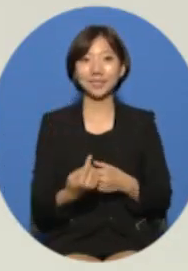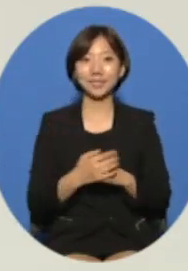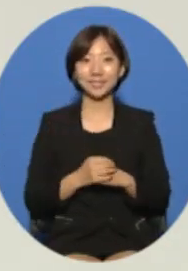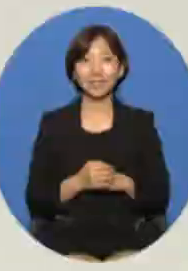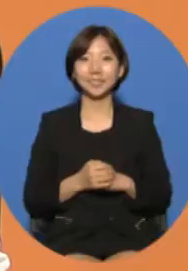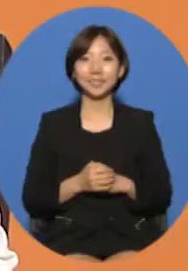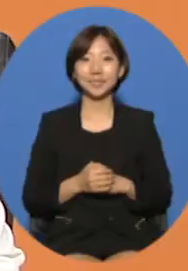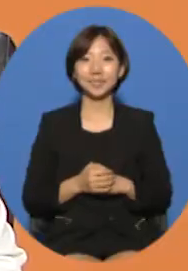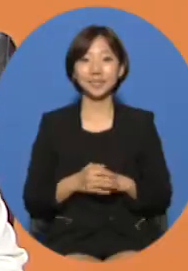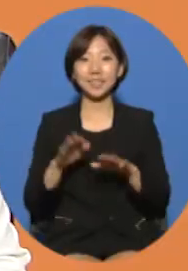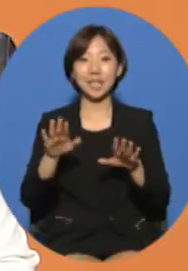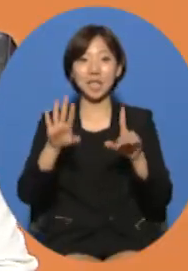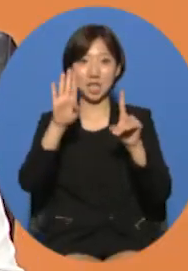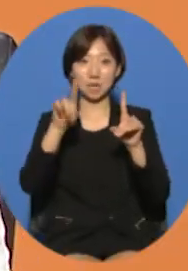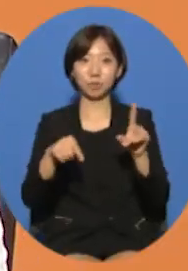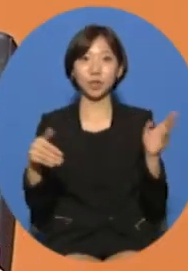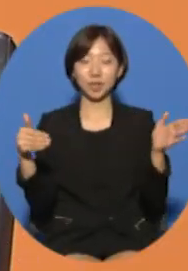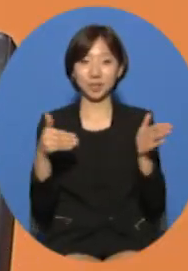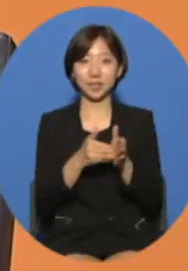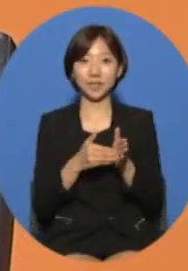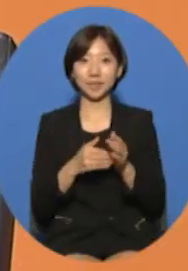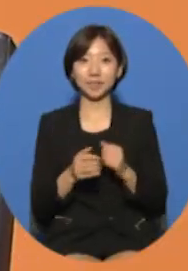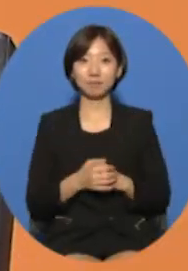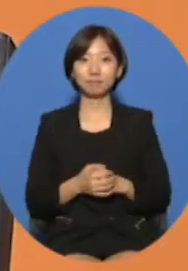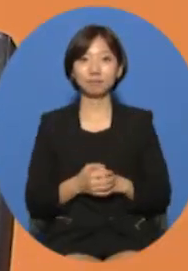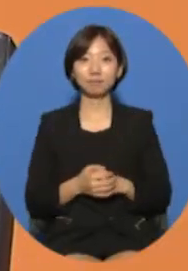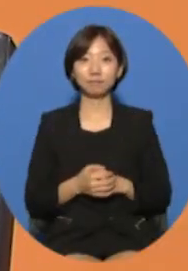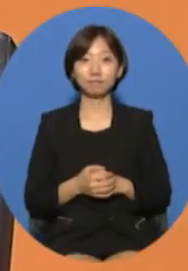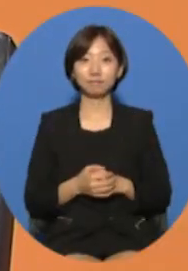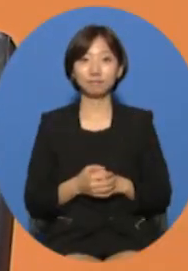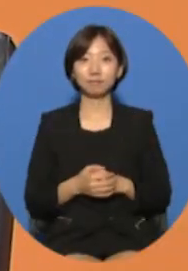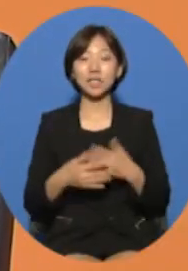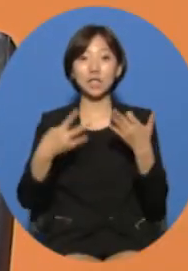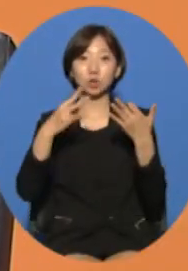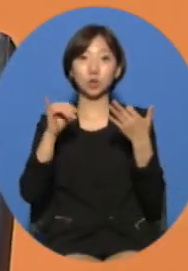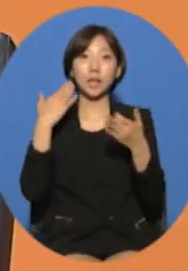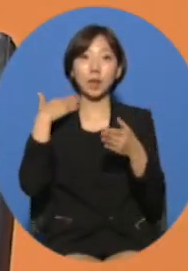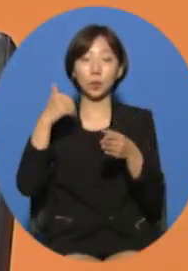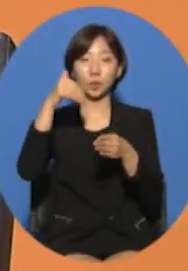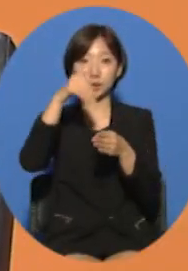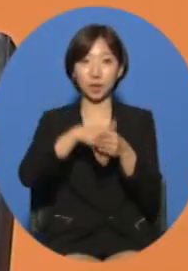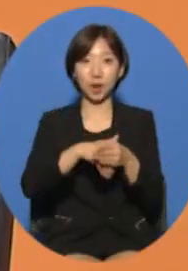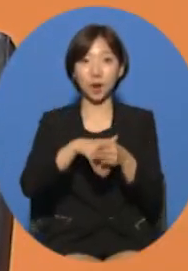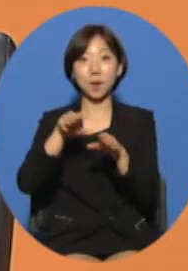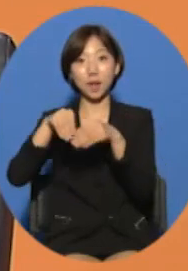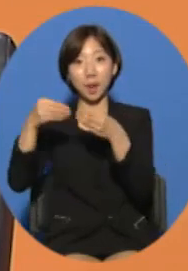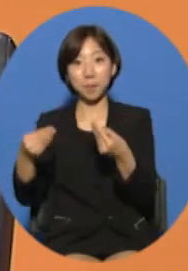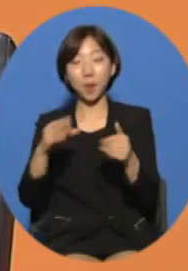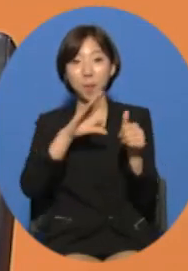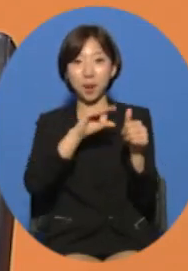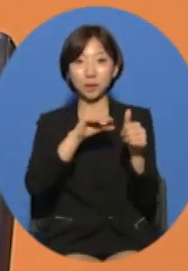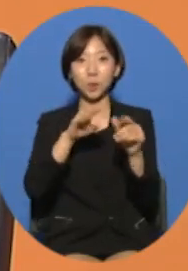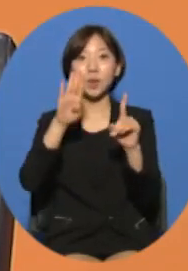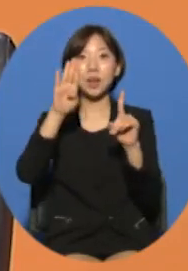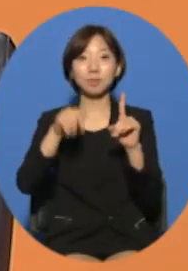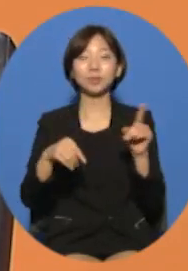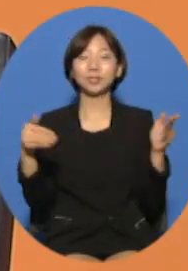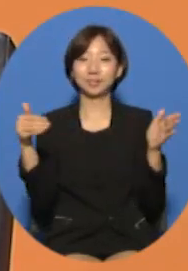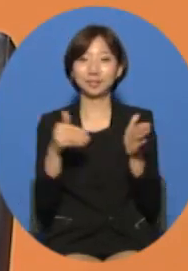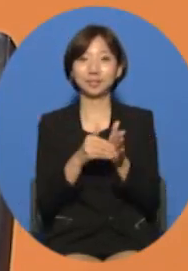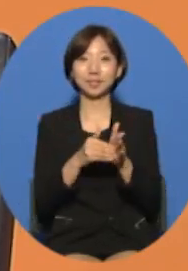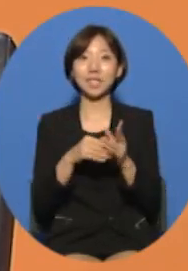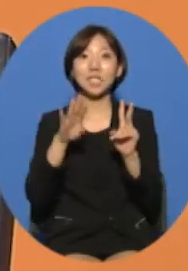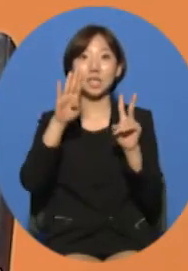감사합니다. 네. 자, 1부는 여기까지 전해드리죠. 그렇게 하겠습니다. 네. 자, 19대 대통령 선거 투개표 생방송 1부 순서는